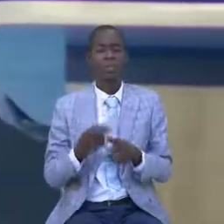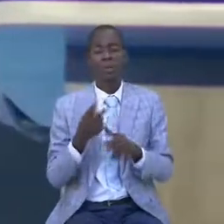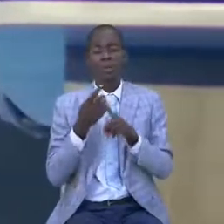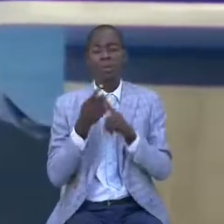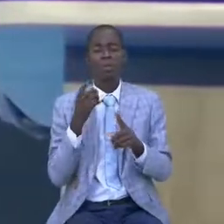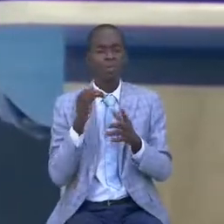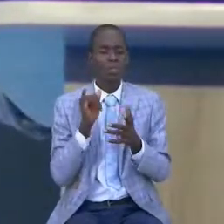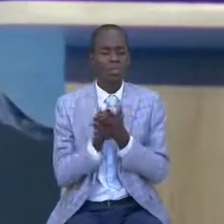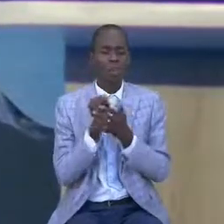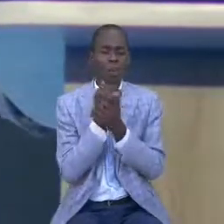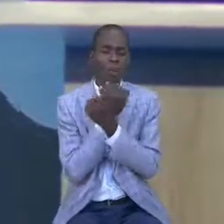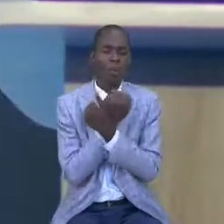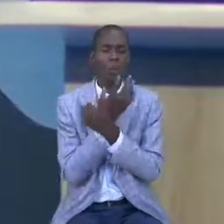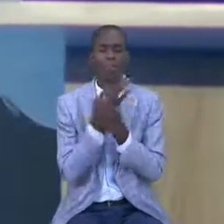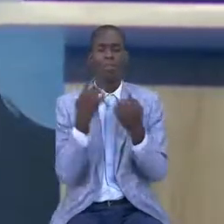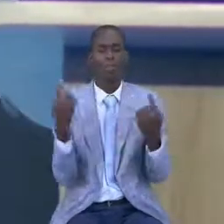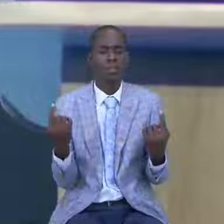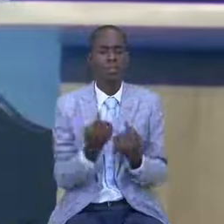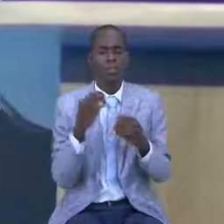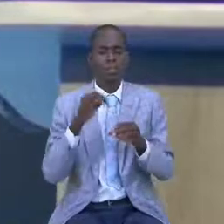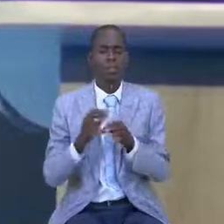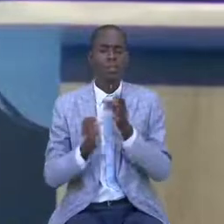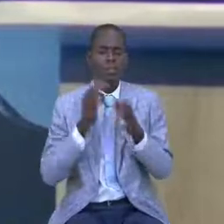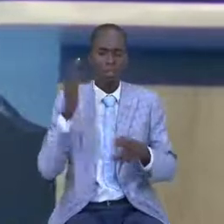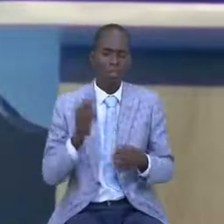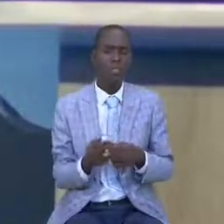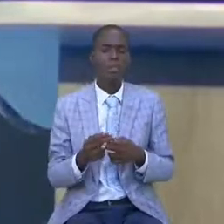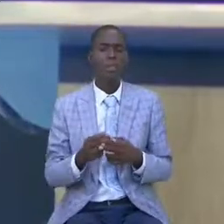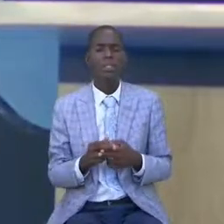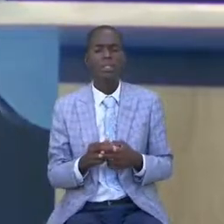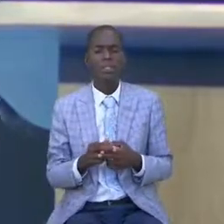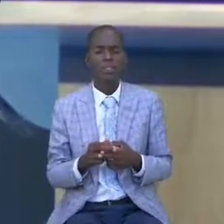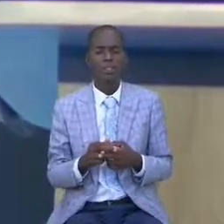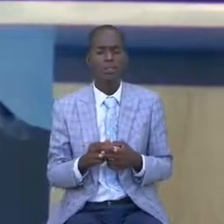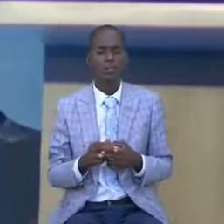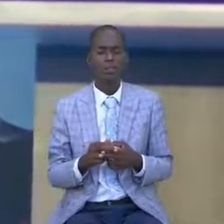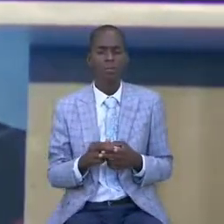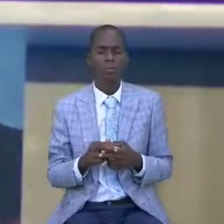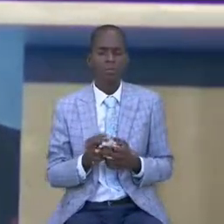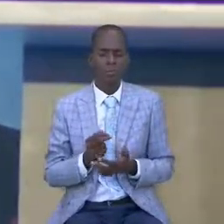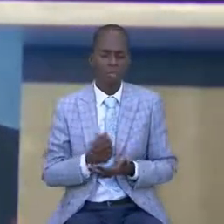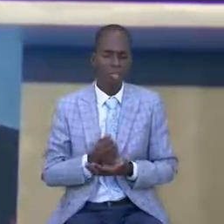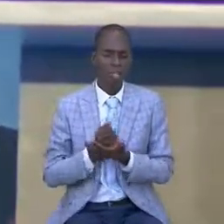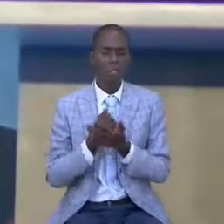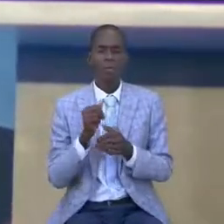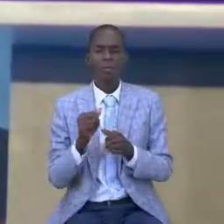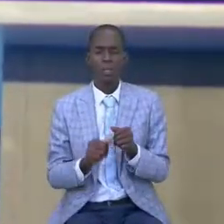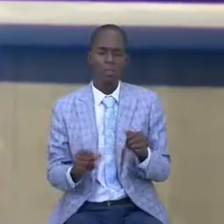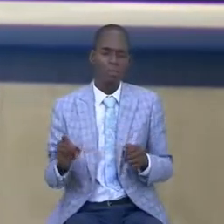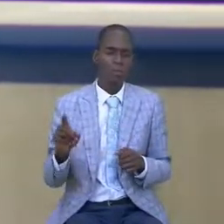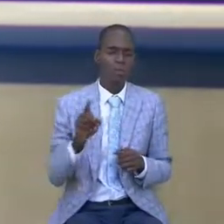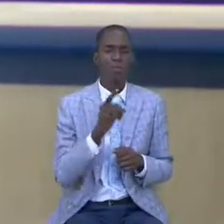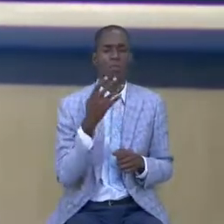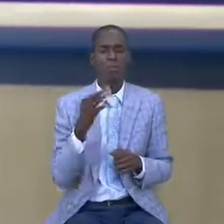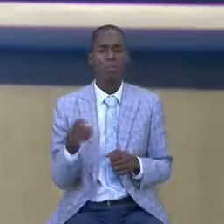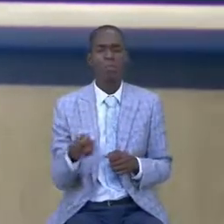Jésus-Christ. Affranchis-les de cette servitude du péché au nom de